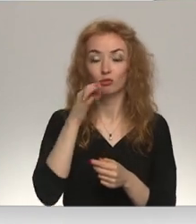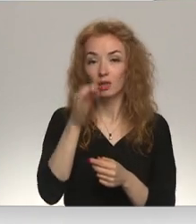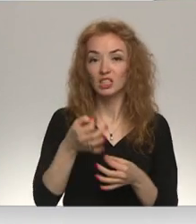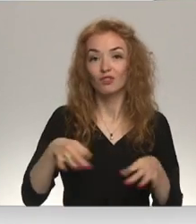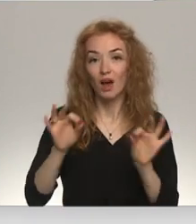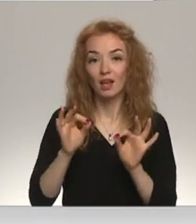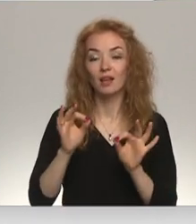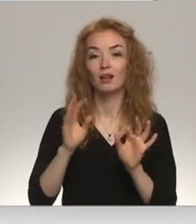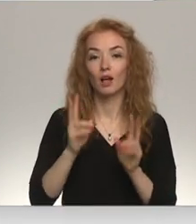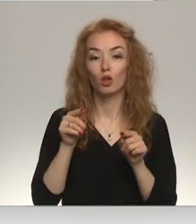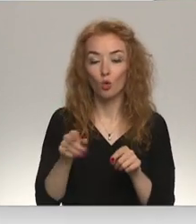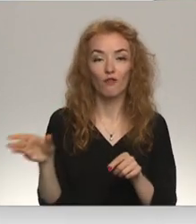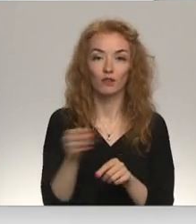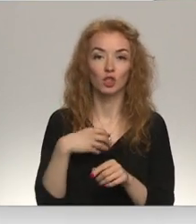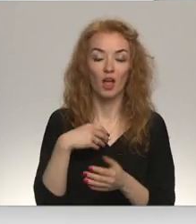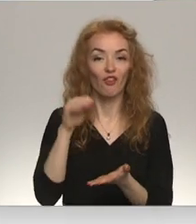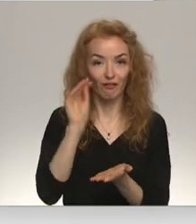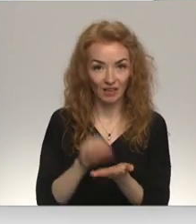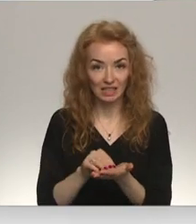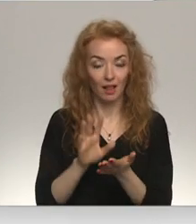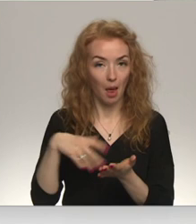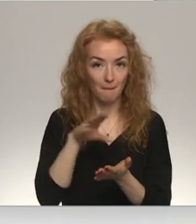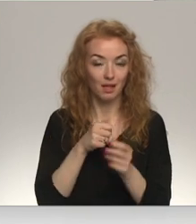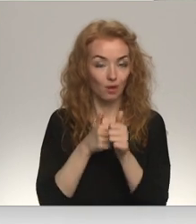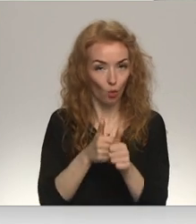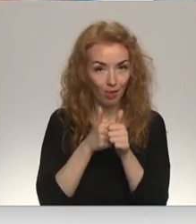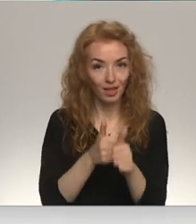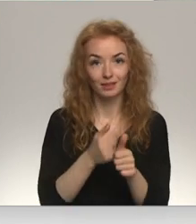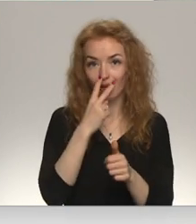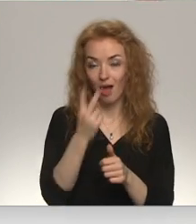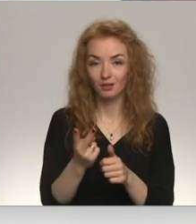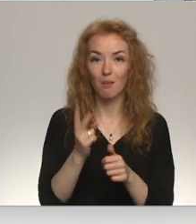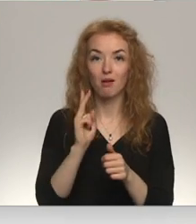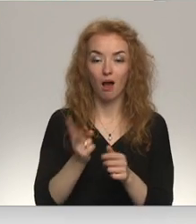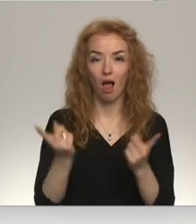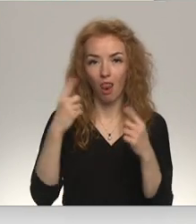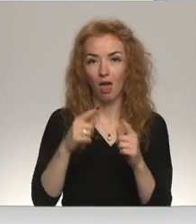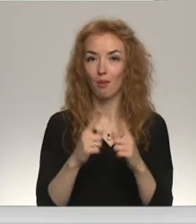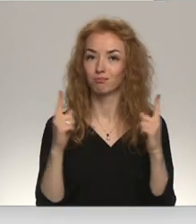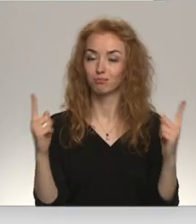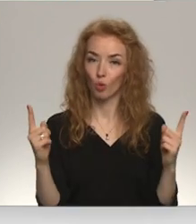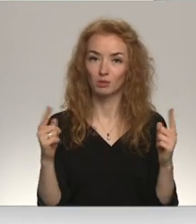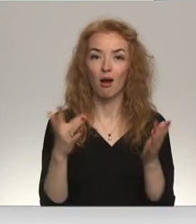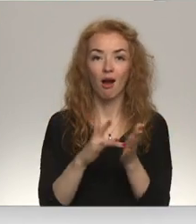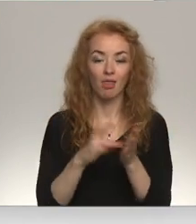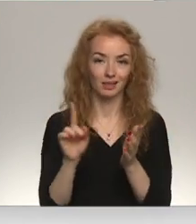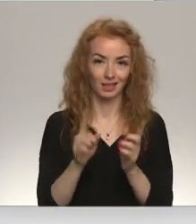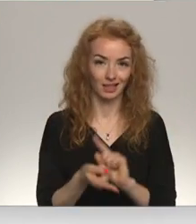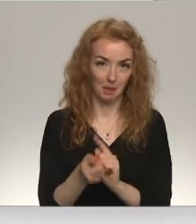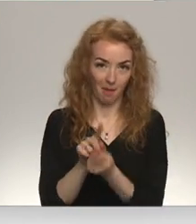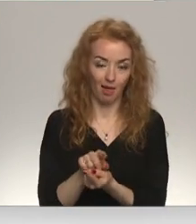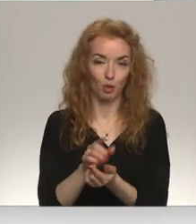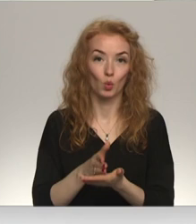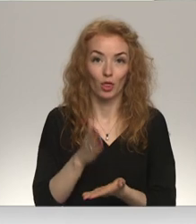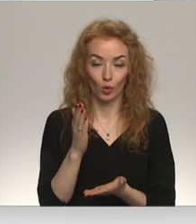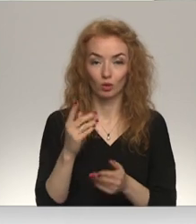ka ir svarīgi šo visu fiksēt, lai mēs redzam, nu tā kā laika nogrieznī, mēs redzam, kādas izmaiņas ir notikušas